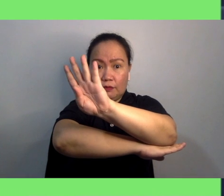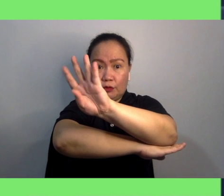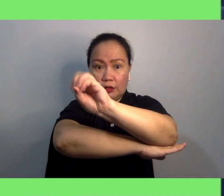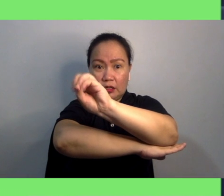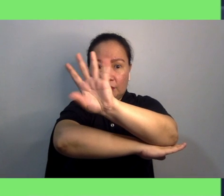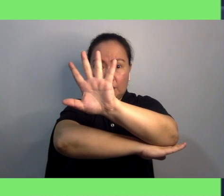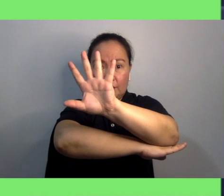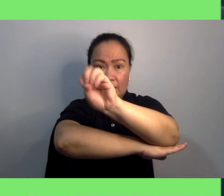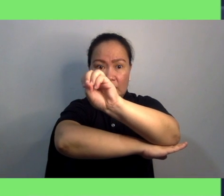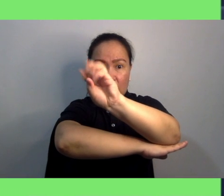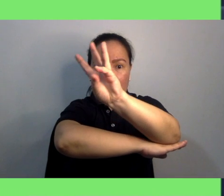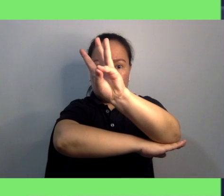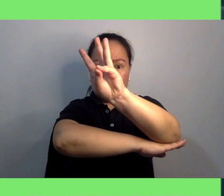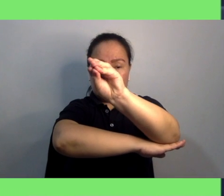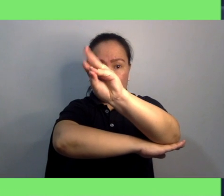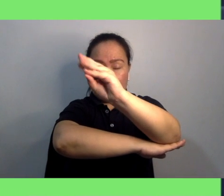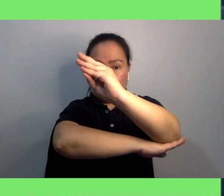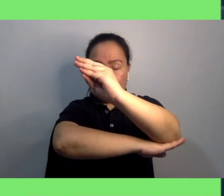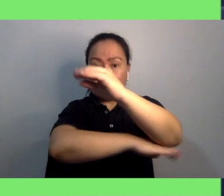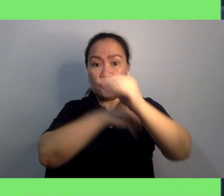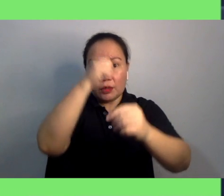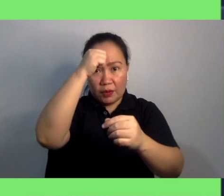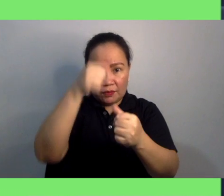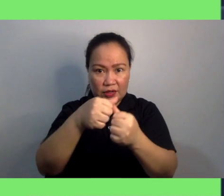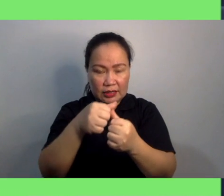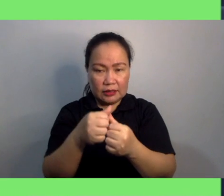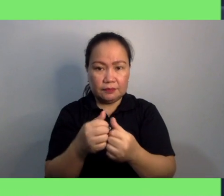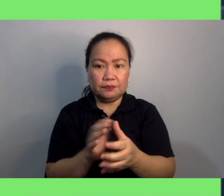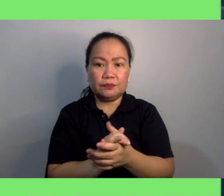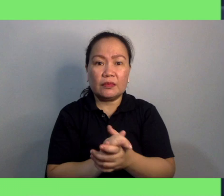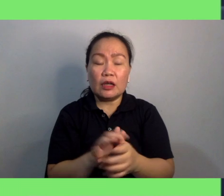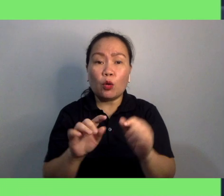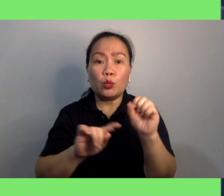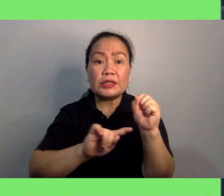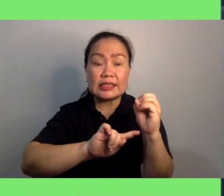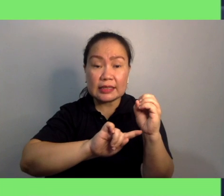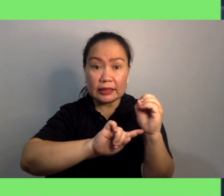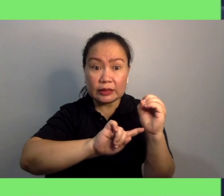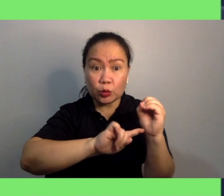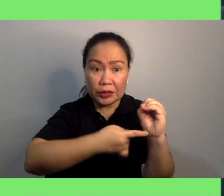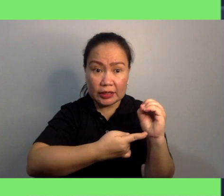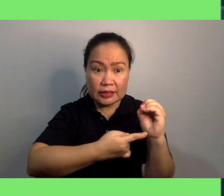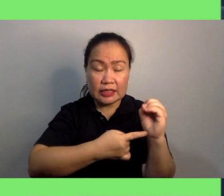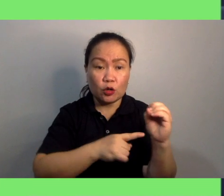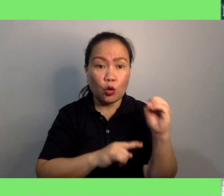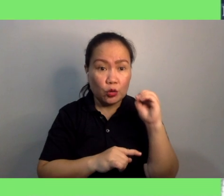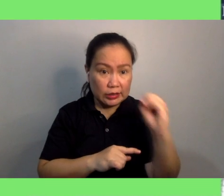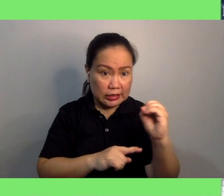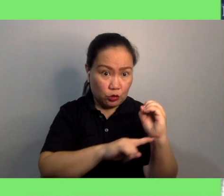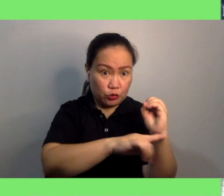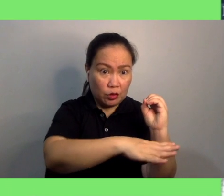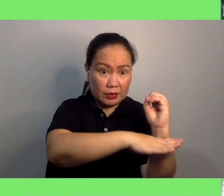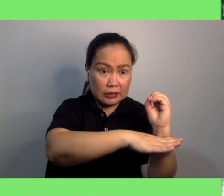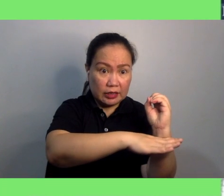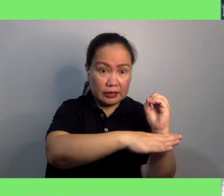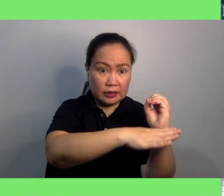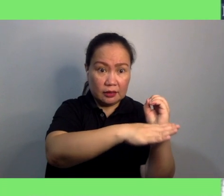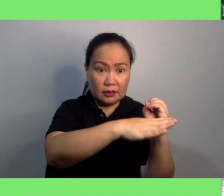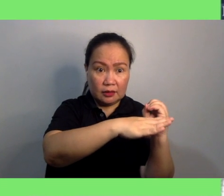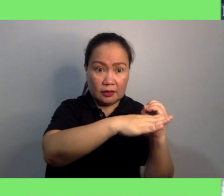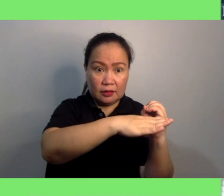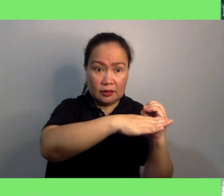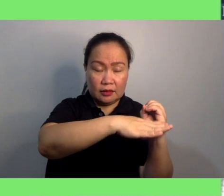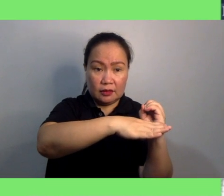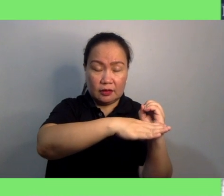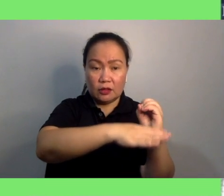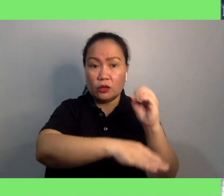degrees. So, yun lang po ang tatandaan. So, let's have an example. Alright, so